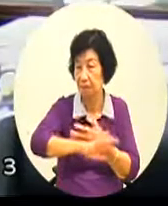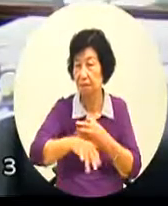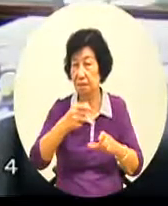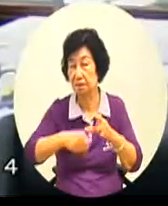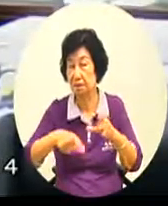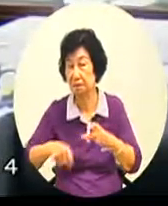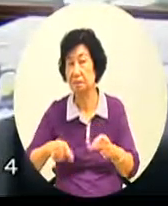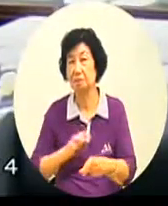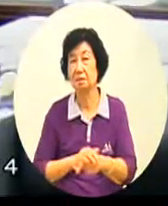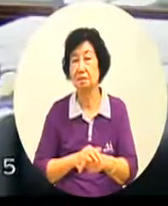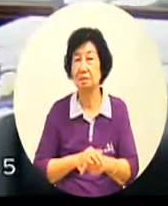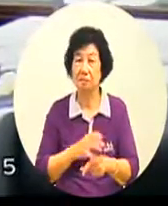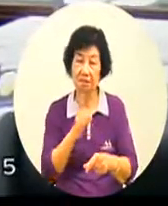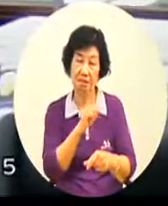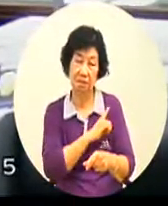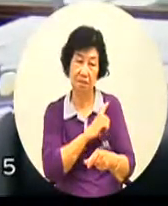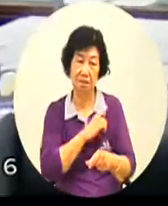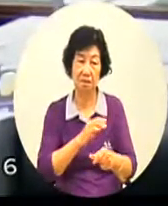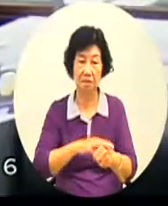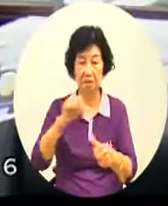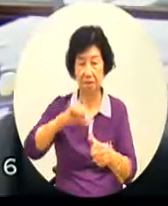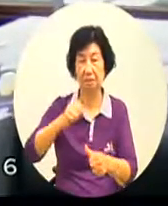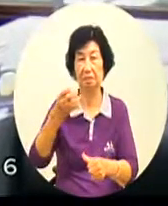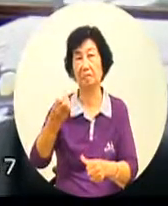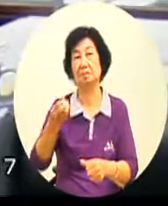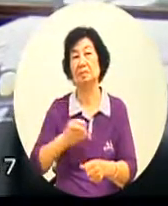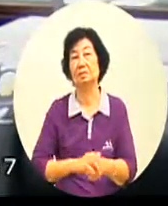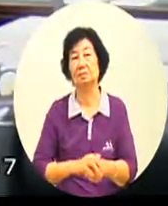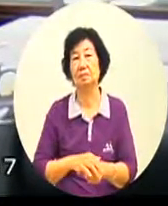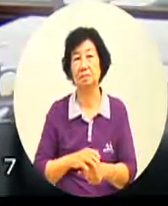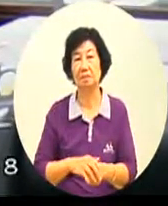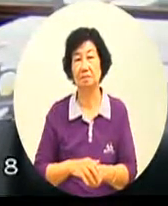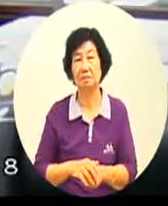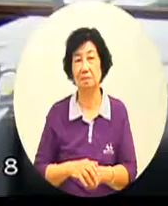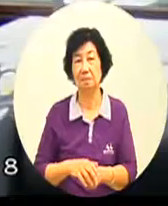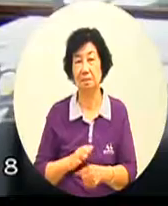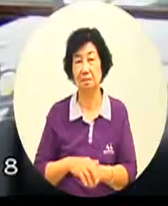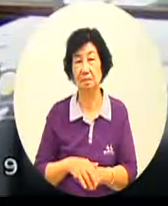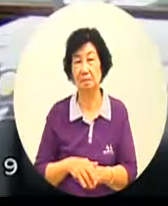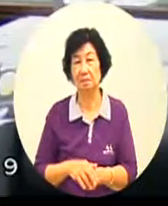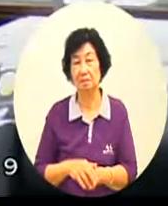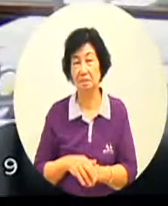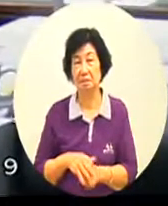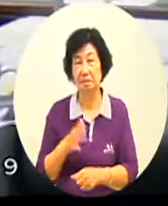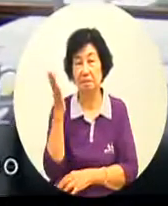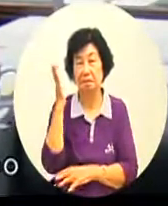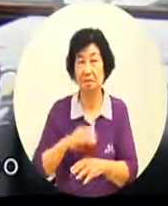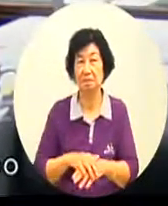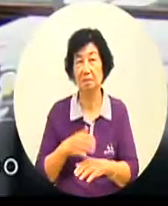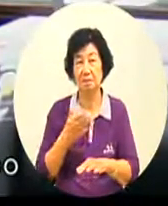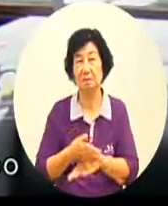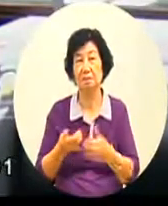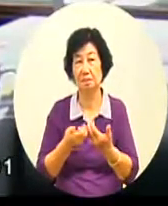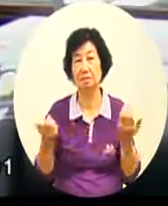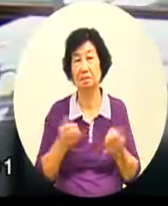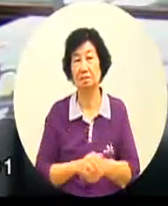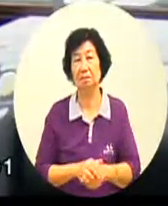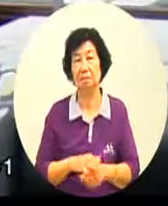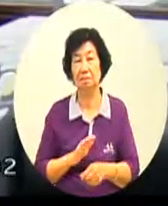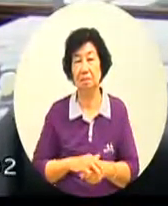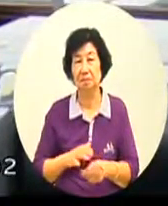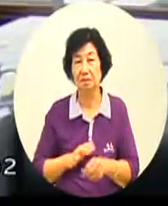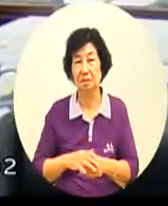吗？不要这样子啦，这样太过分了。政府哦，我就说高雄市政府是一个永远不会错的政府，就是这样